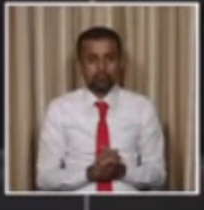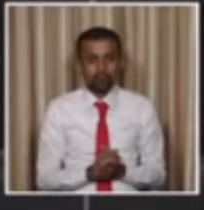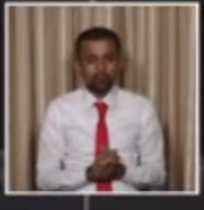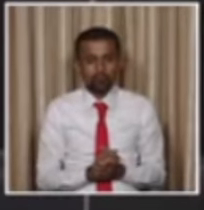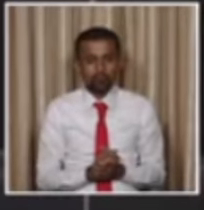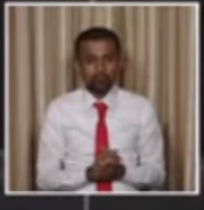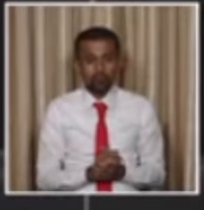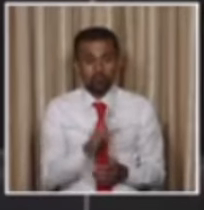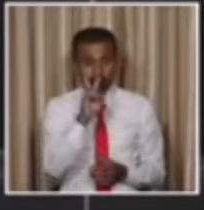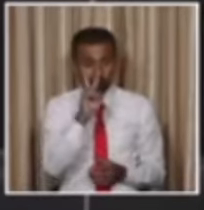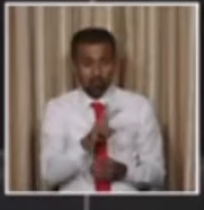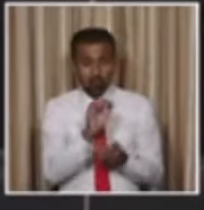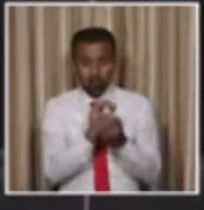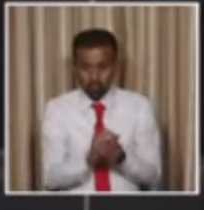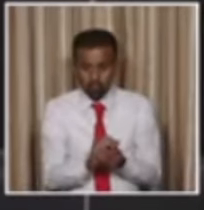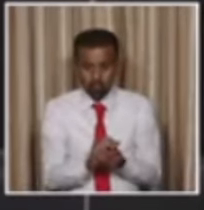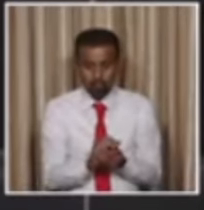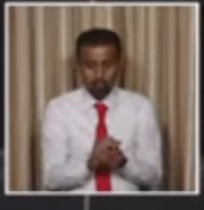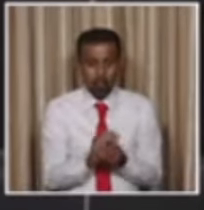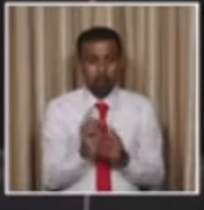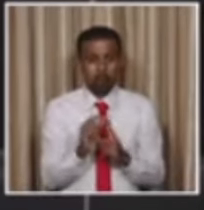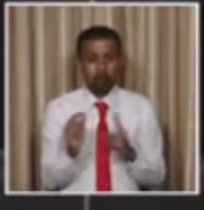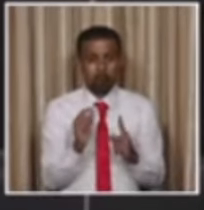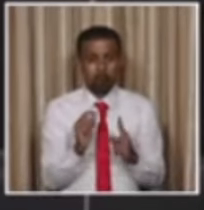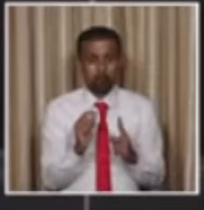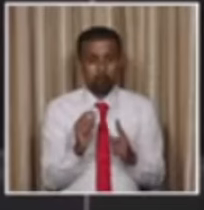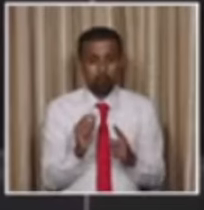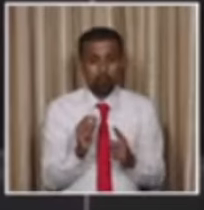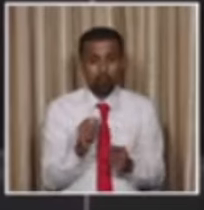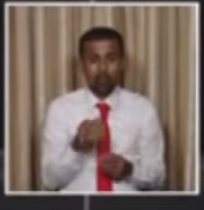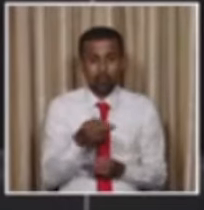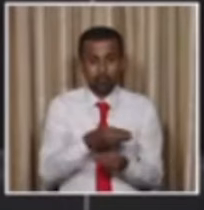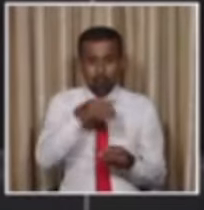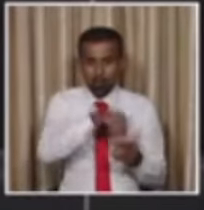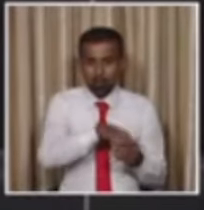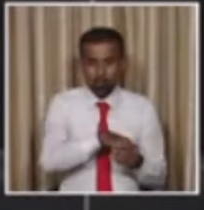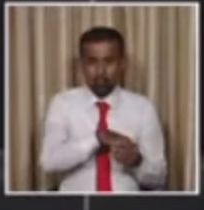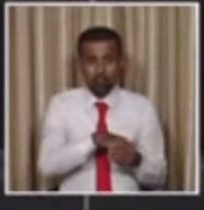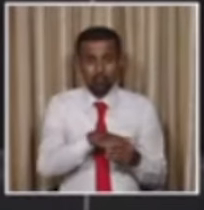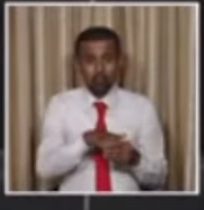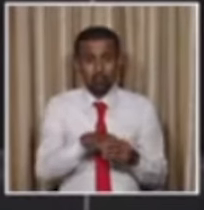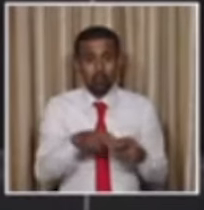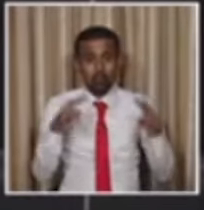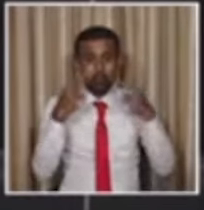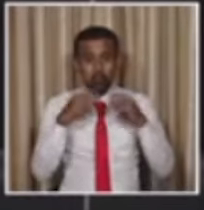ඒ විශ්වාසය රකින්න පාර්ලිමේන්තු සභා ගර්භයට හෝ ප්‍රසිද්ධියට